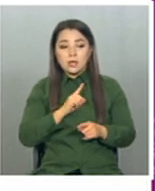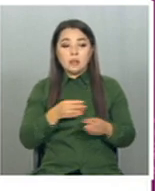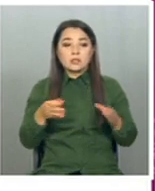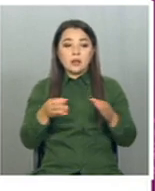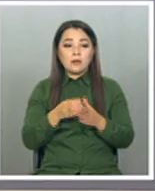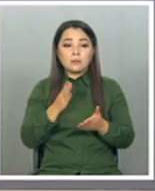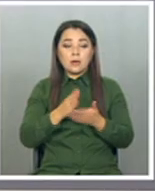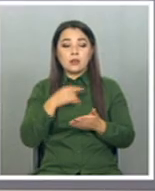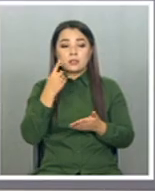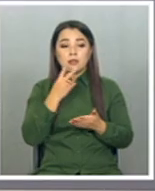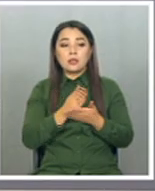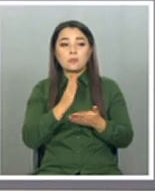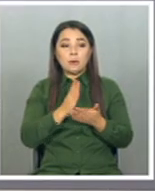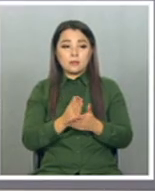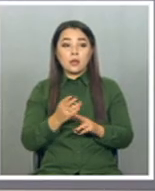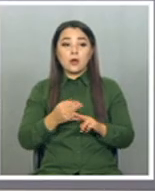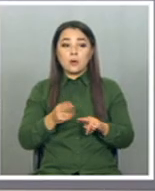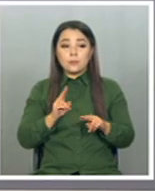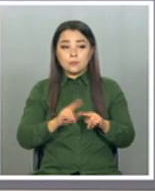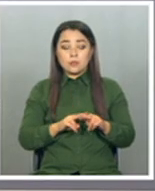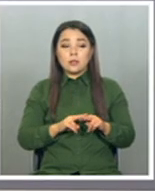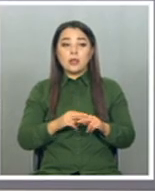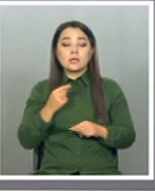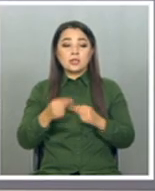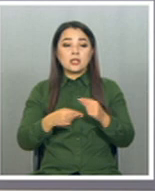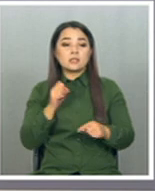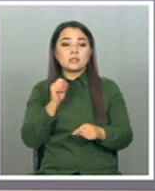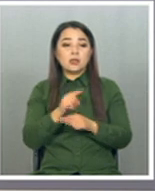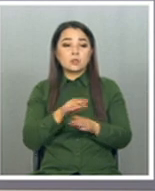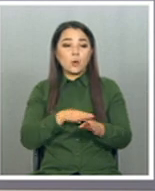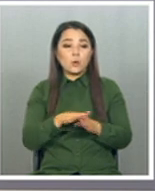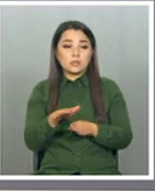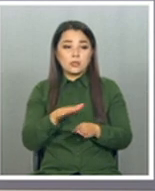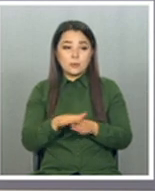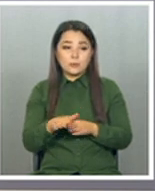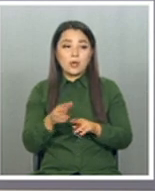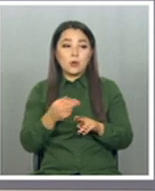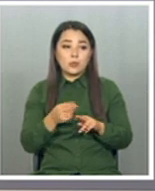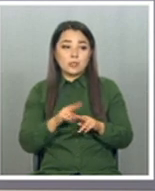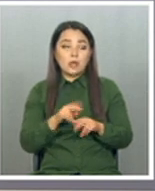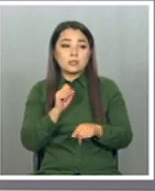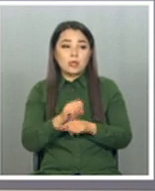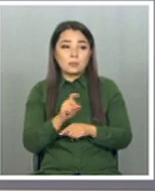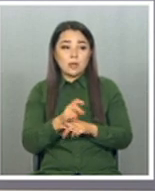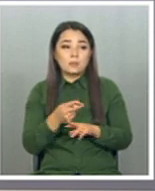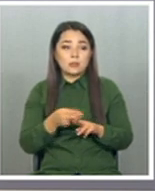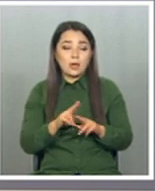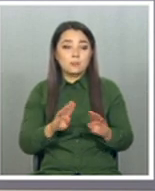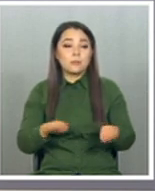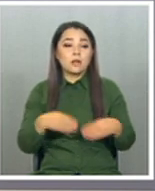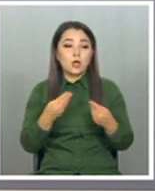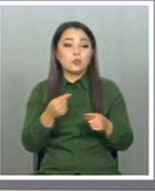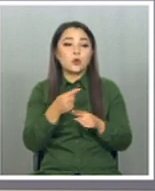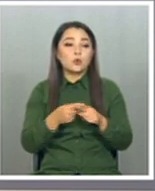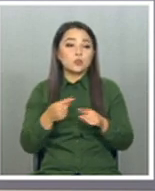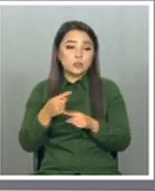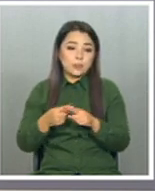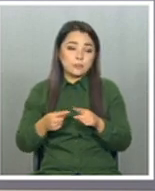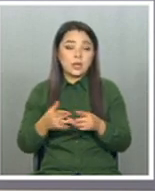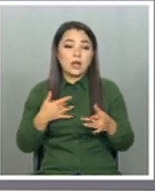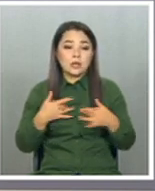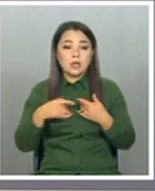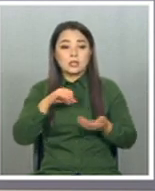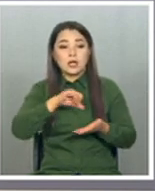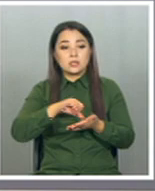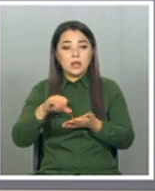болмысын көреміз. Енді келесі тапсырманы орындайық. Бұл тапсырмада сіз берілген үзінділерден